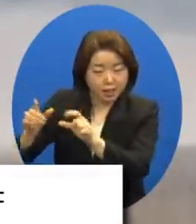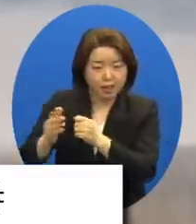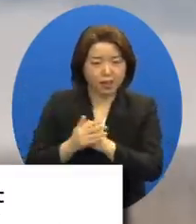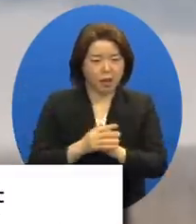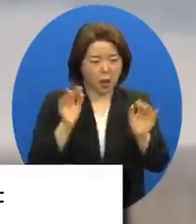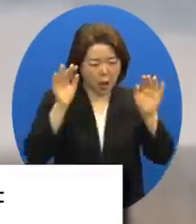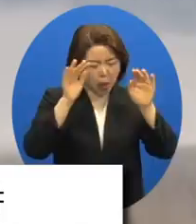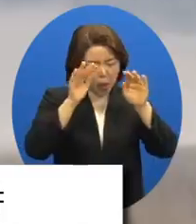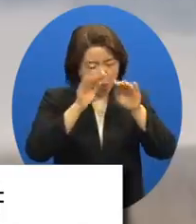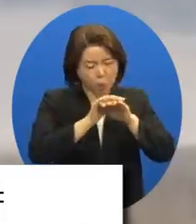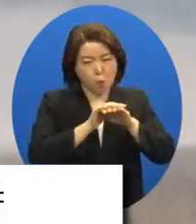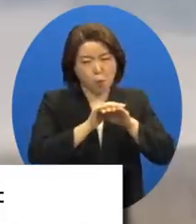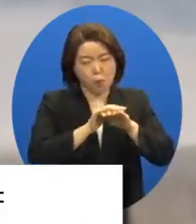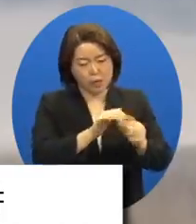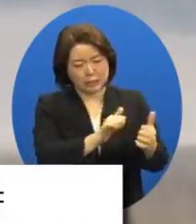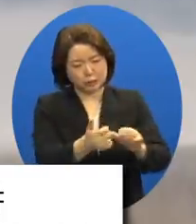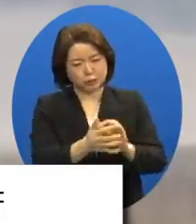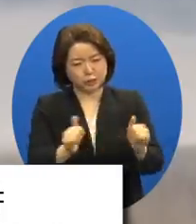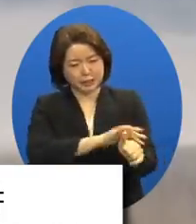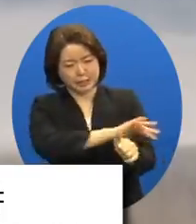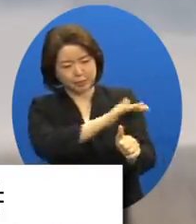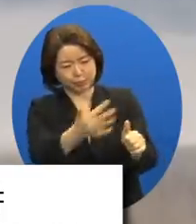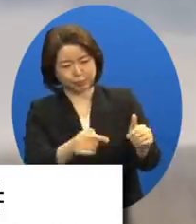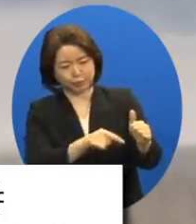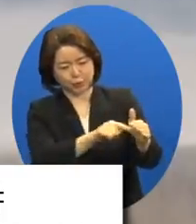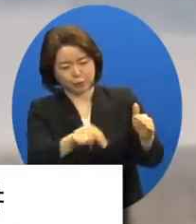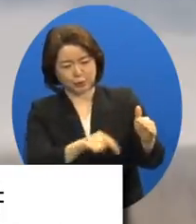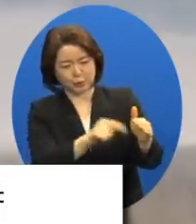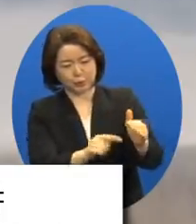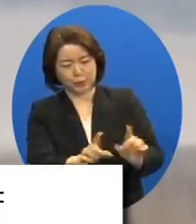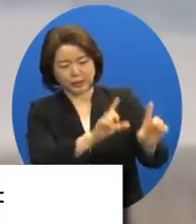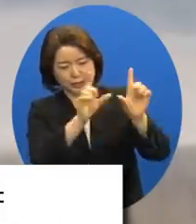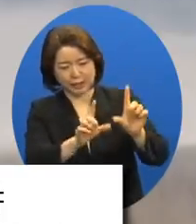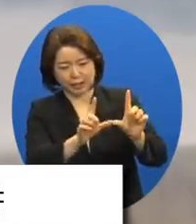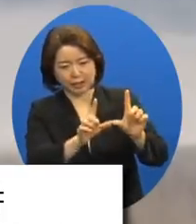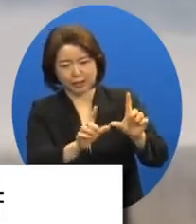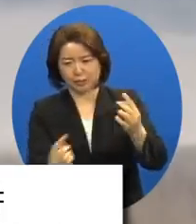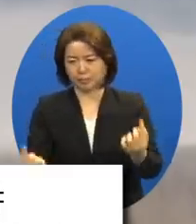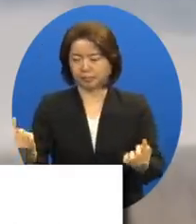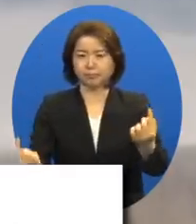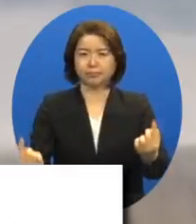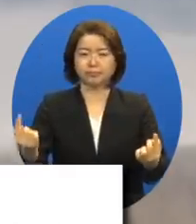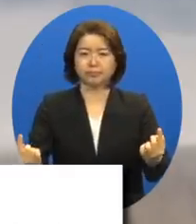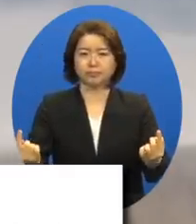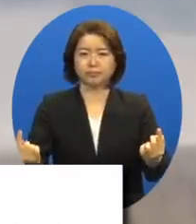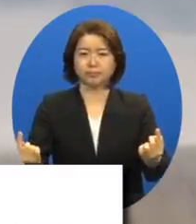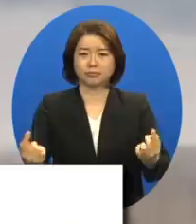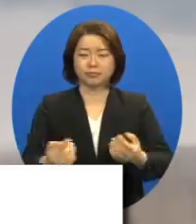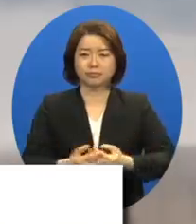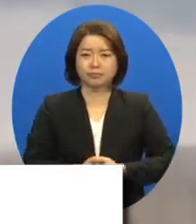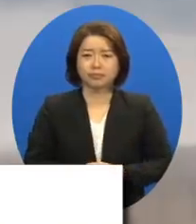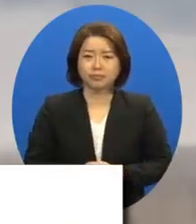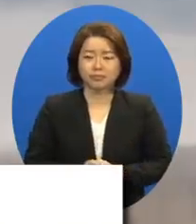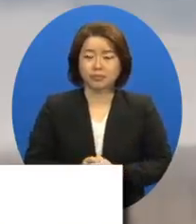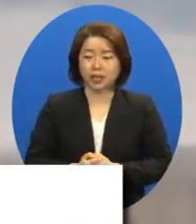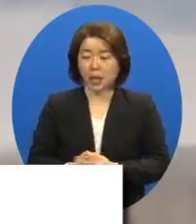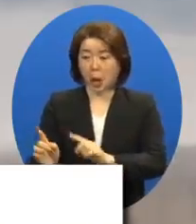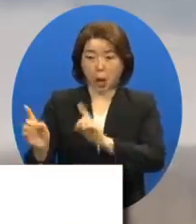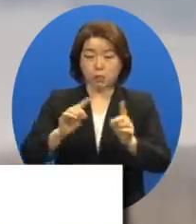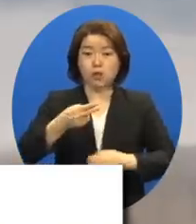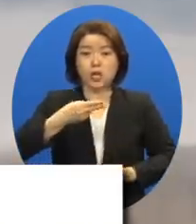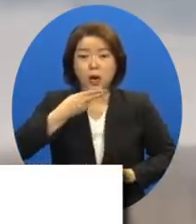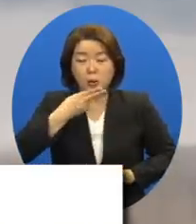침 지만 죽은 자들의 무덤 그 속에서 살 것이냐 그들은 부활이 없는